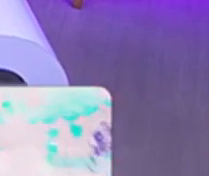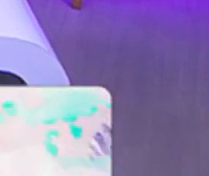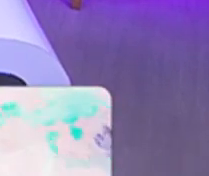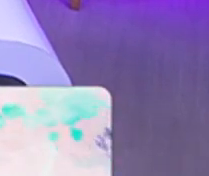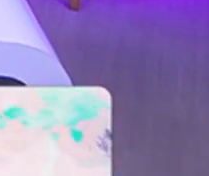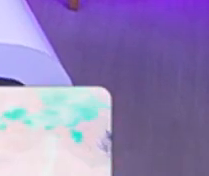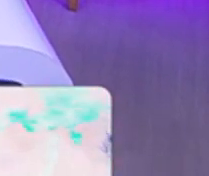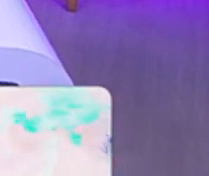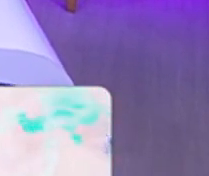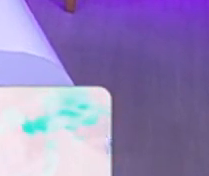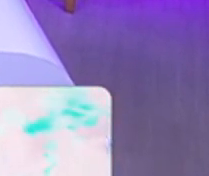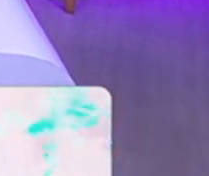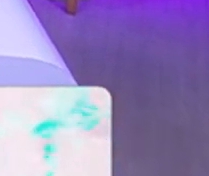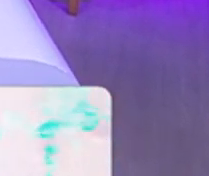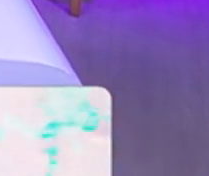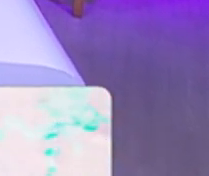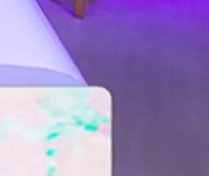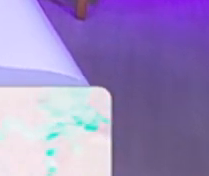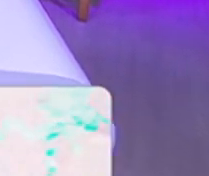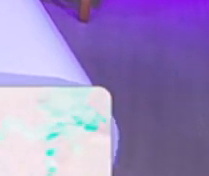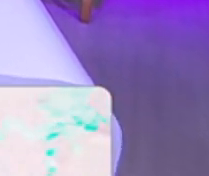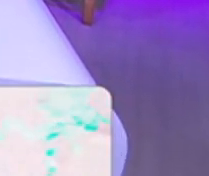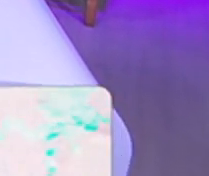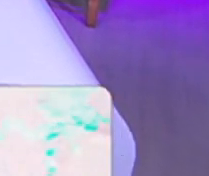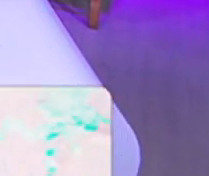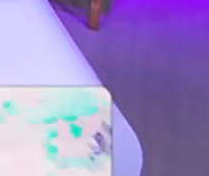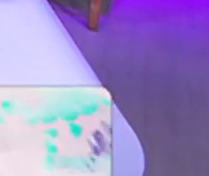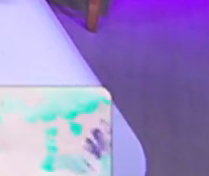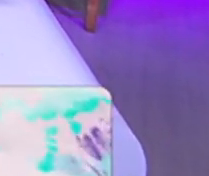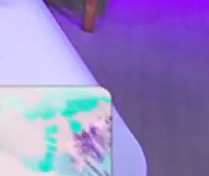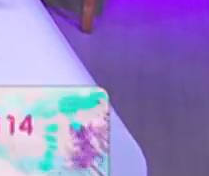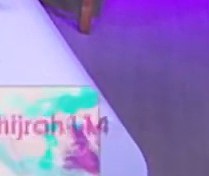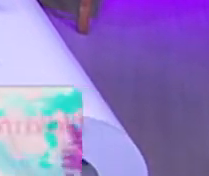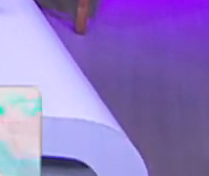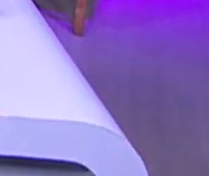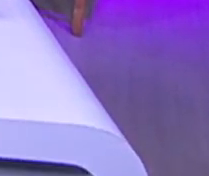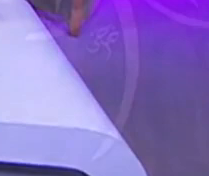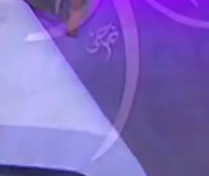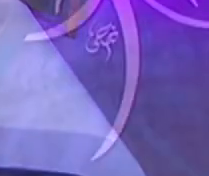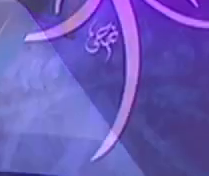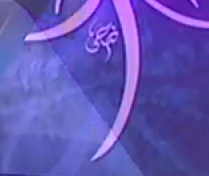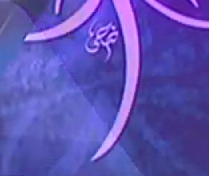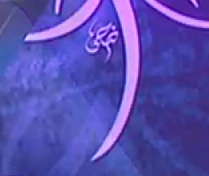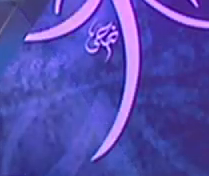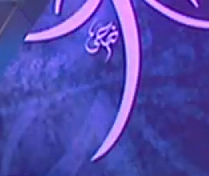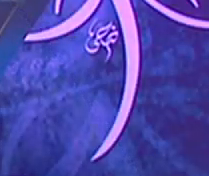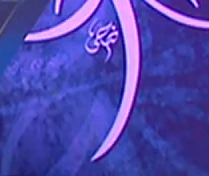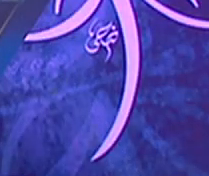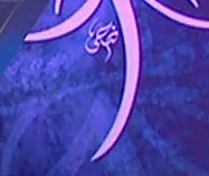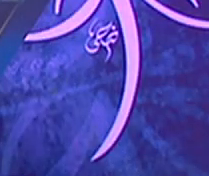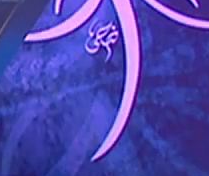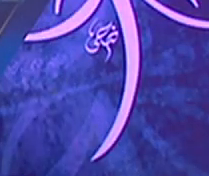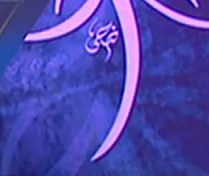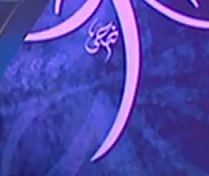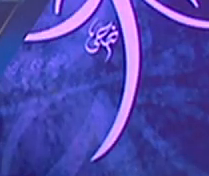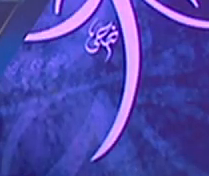لا حول ولا قوة إلا